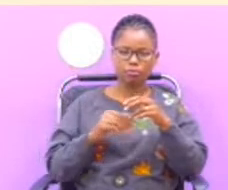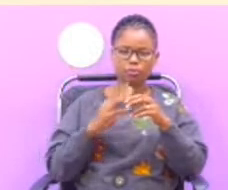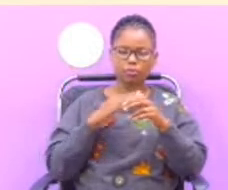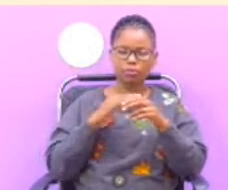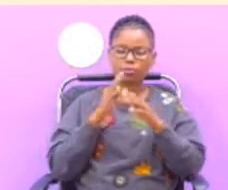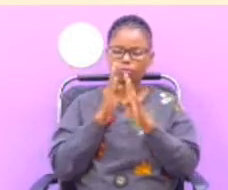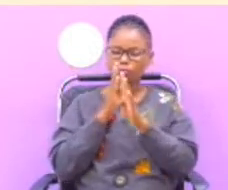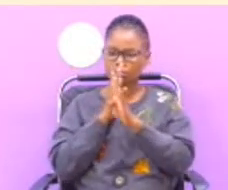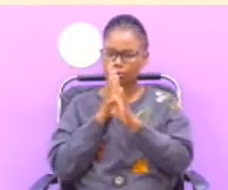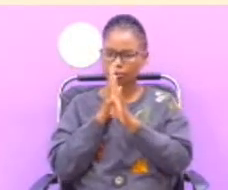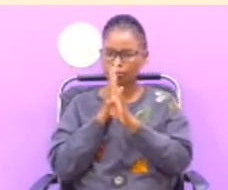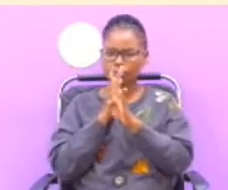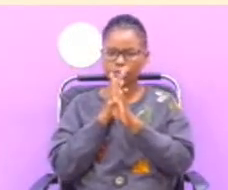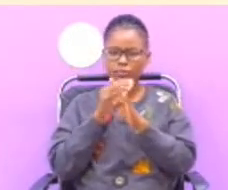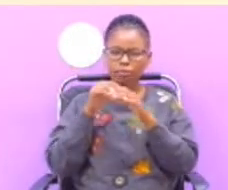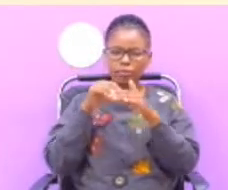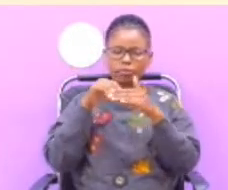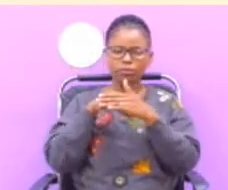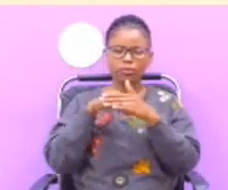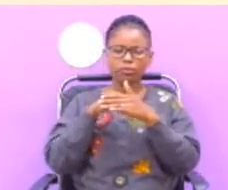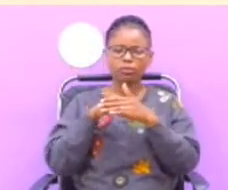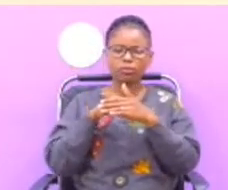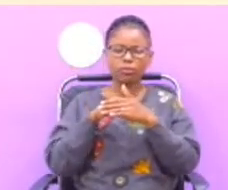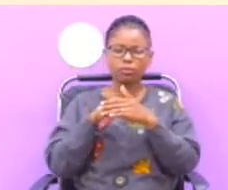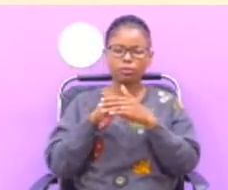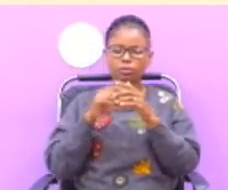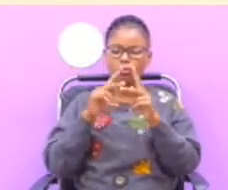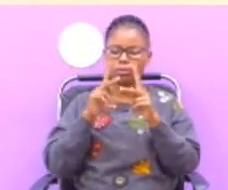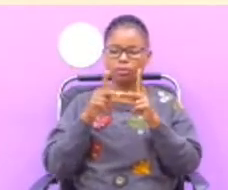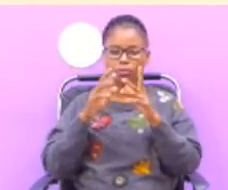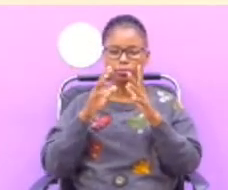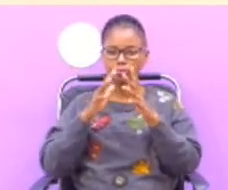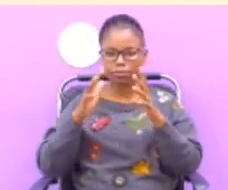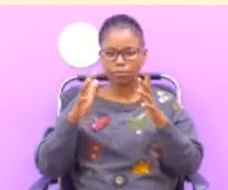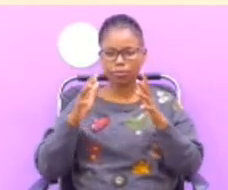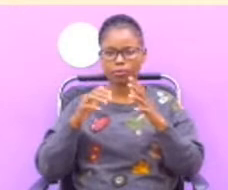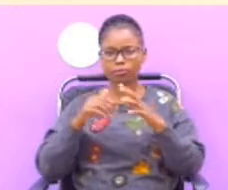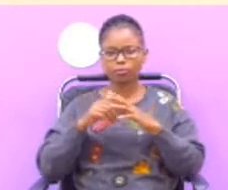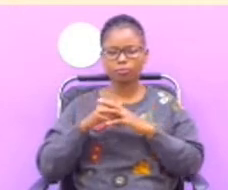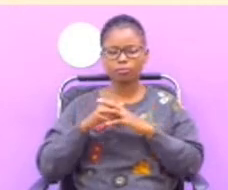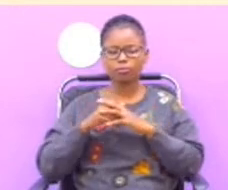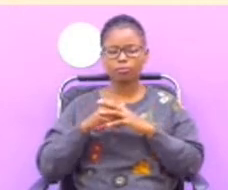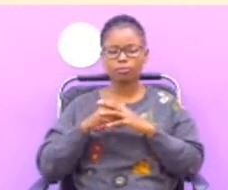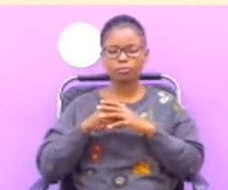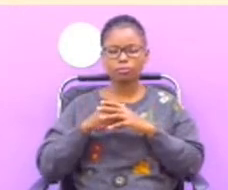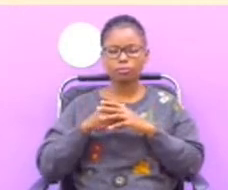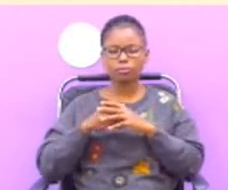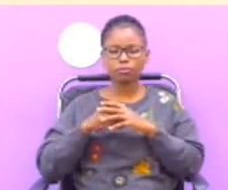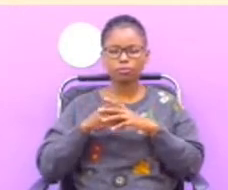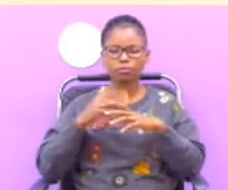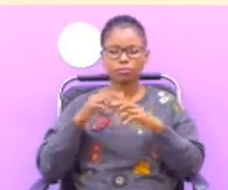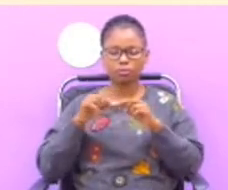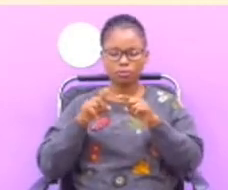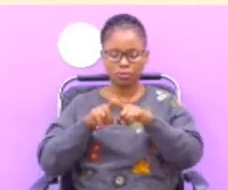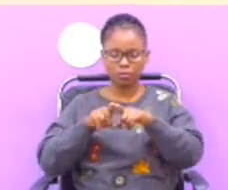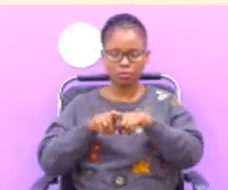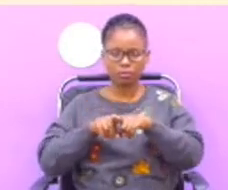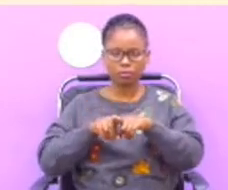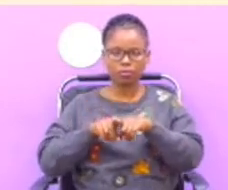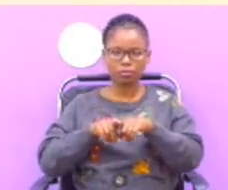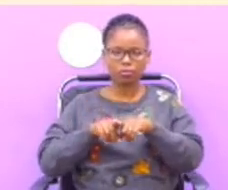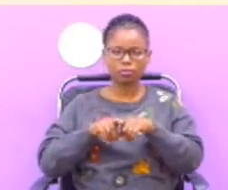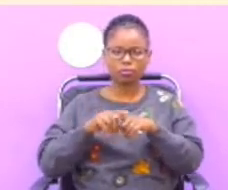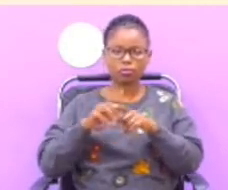hithete magatonya. Iri ya liri inene. Haha ona hodhi kire liye. Oginya lore